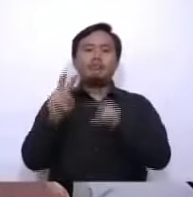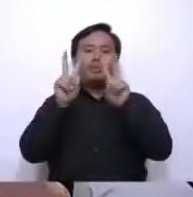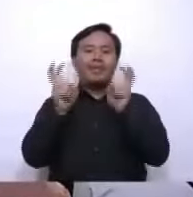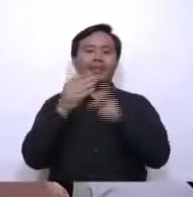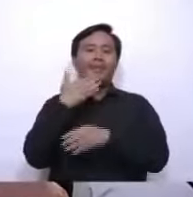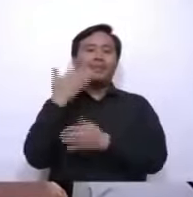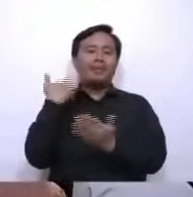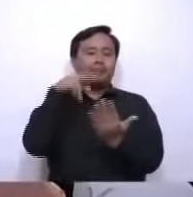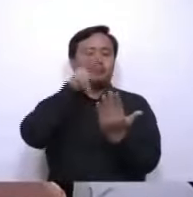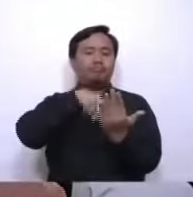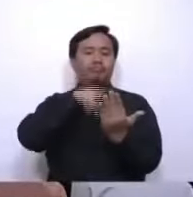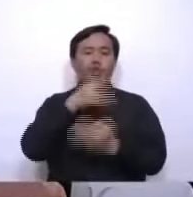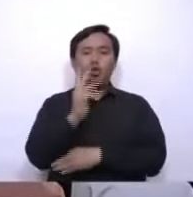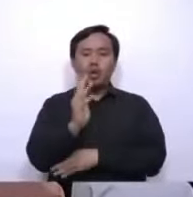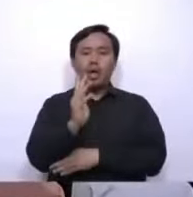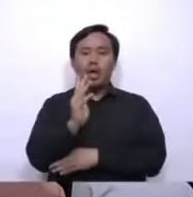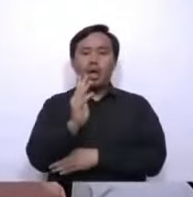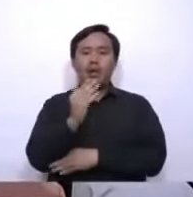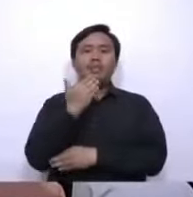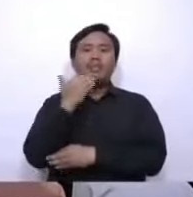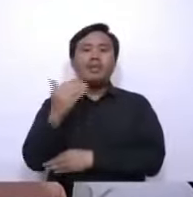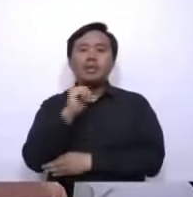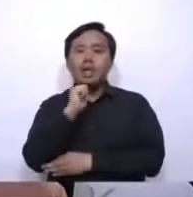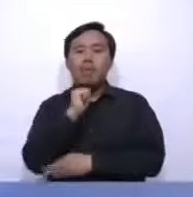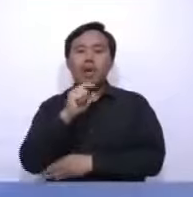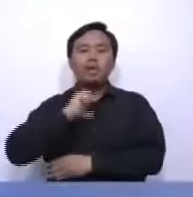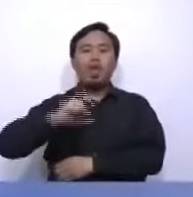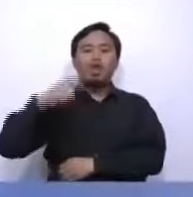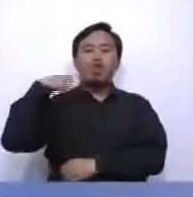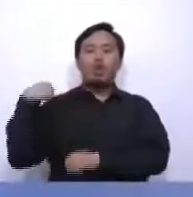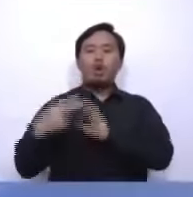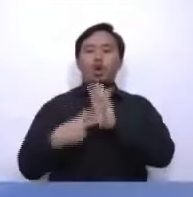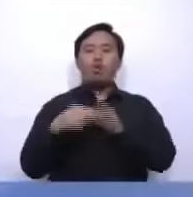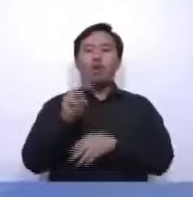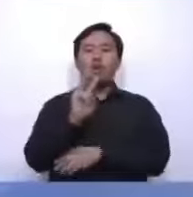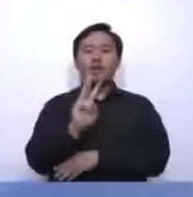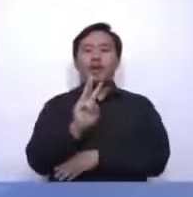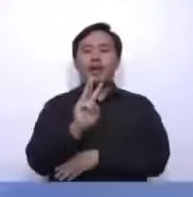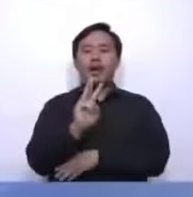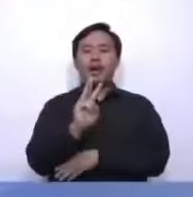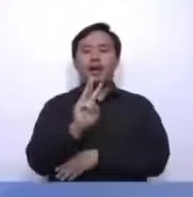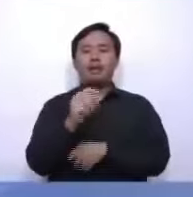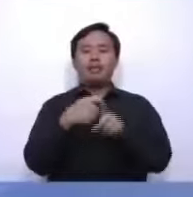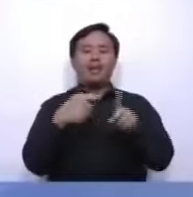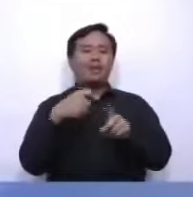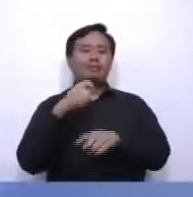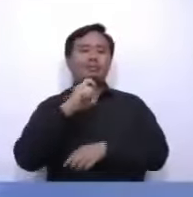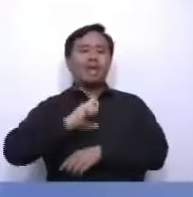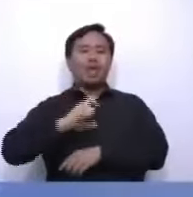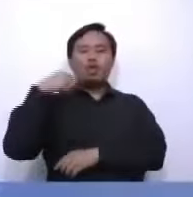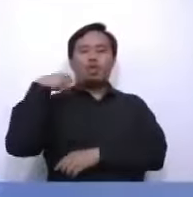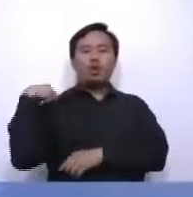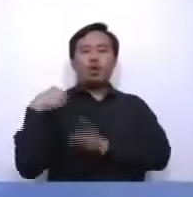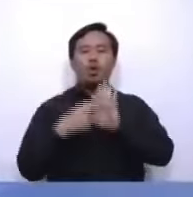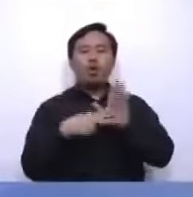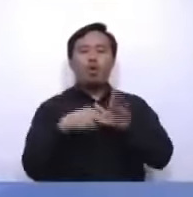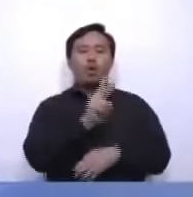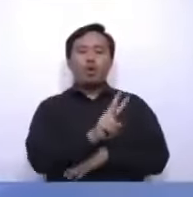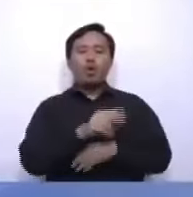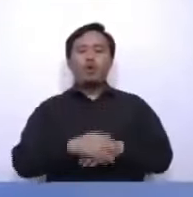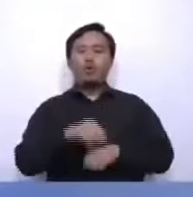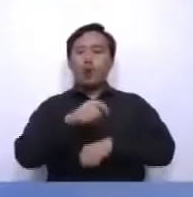tadi dibacakan kepada Cagub nomor urut 3 dari Cagub nomor urut 2. Waktu Anda bertanya 30